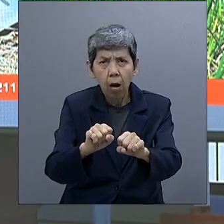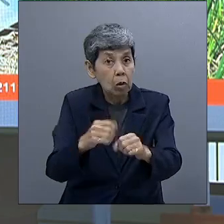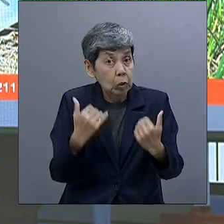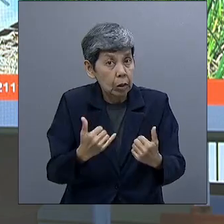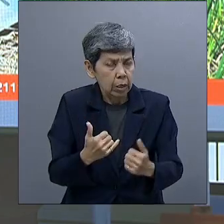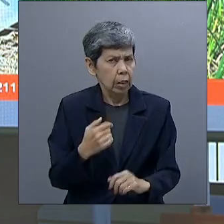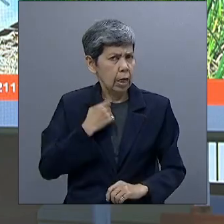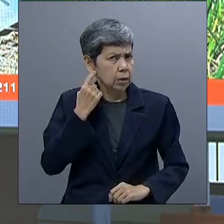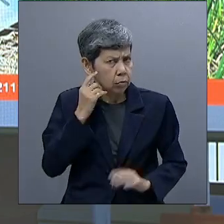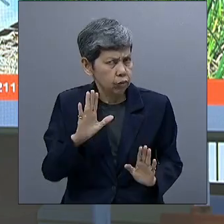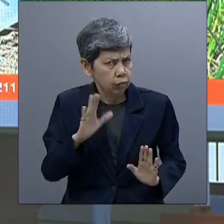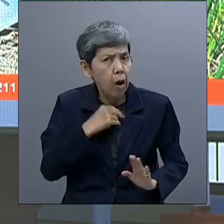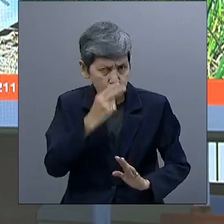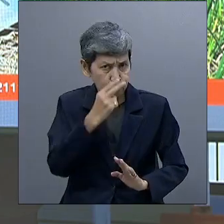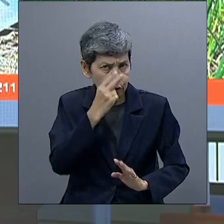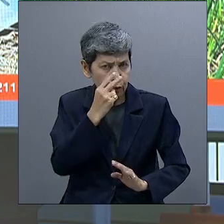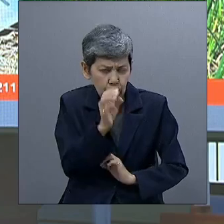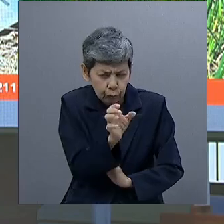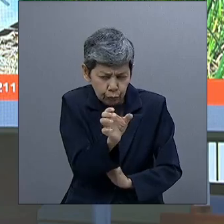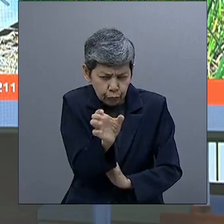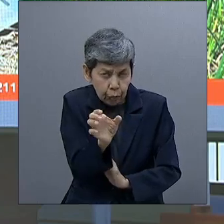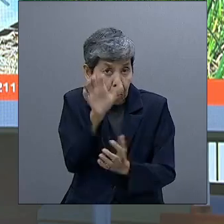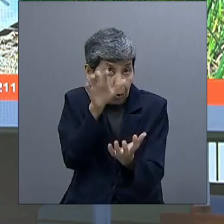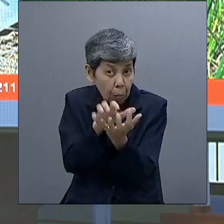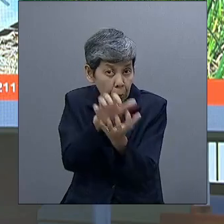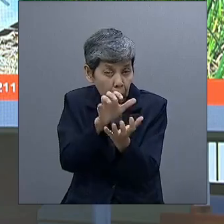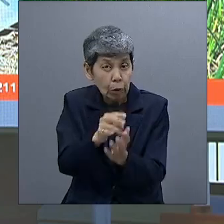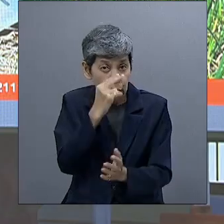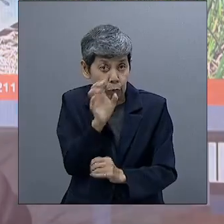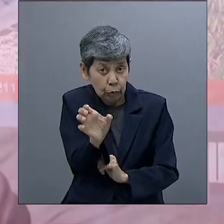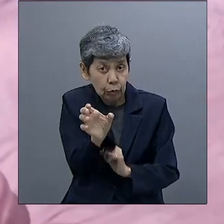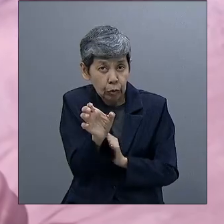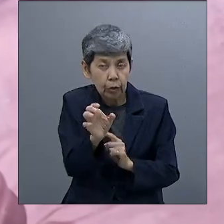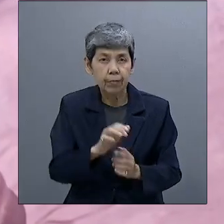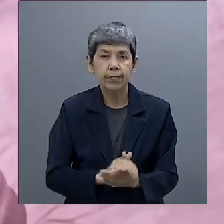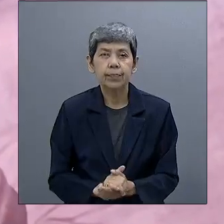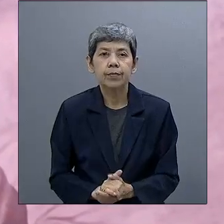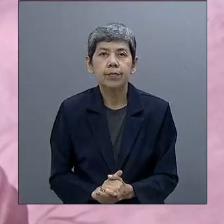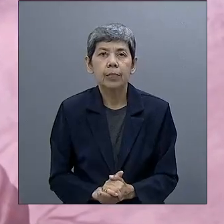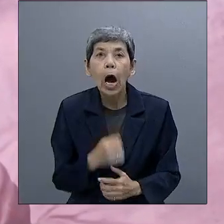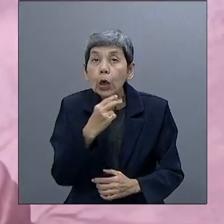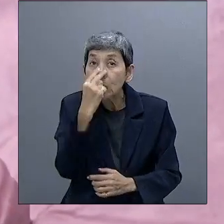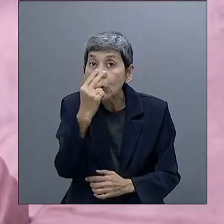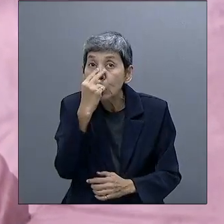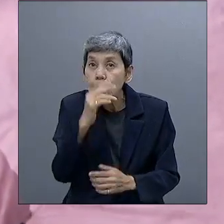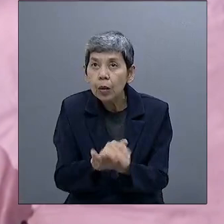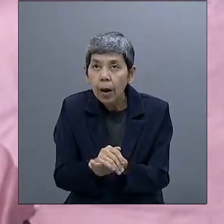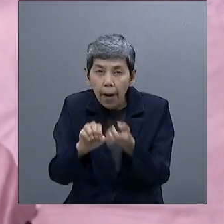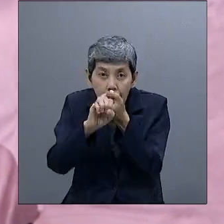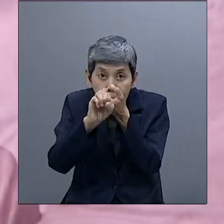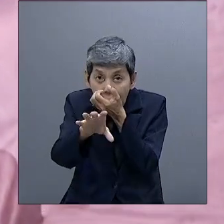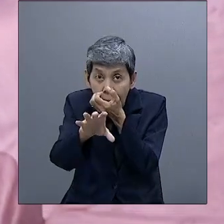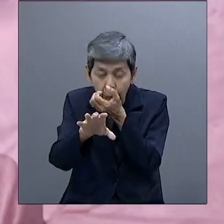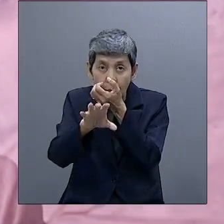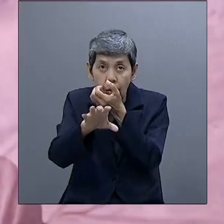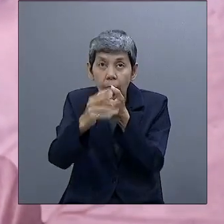วอย่าเพิ่งเชื่อดิฉันค่ะไปดูจากคลิปว่าเป็นจระเข้ตัวเป็นๆเลยค่ะนี่เลยส่องไฟไปดูโ